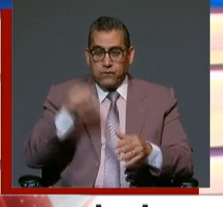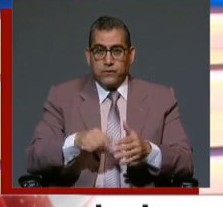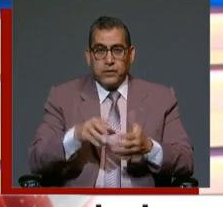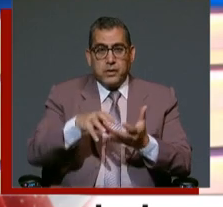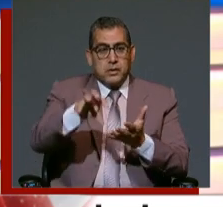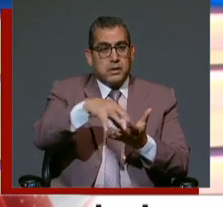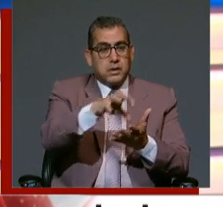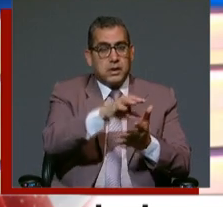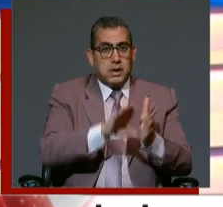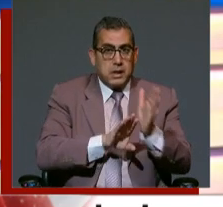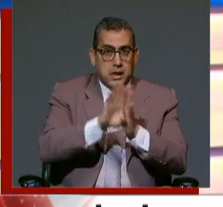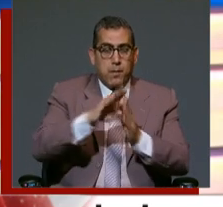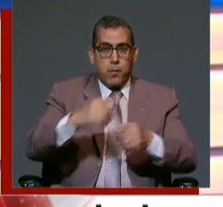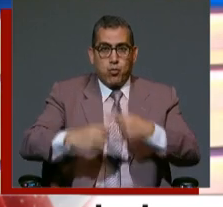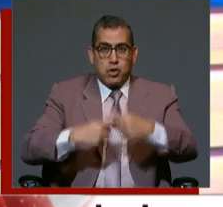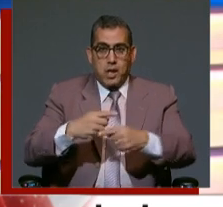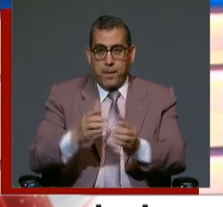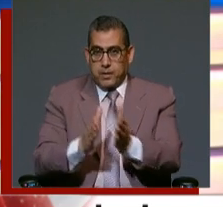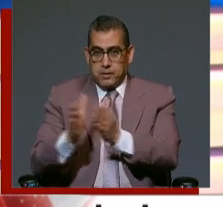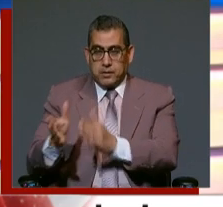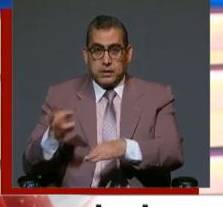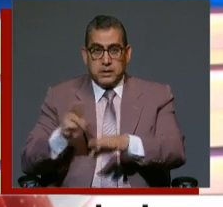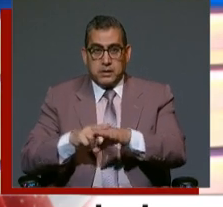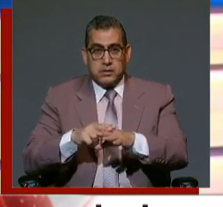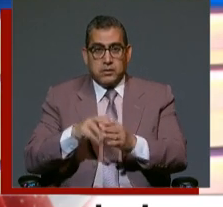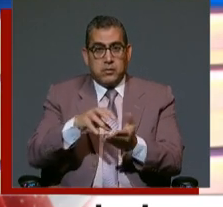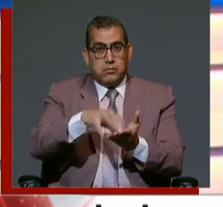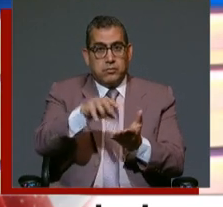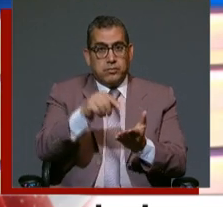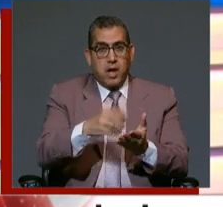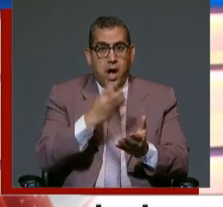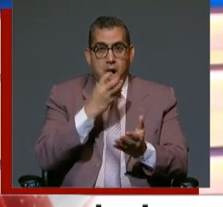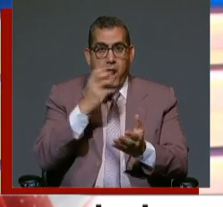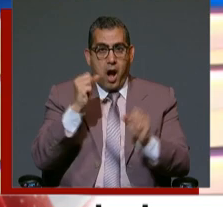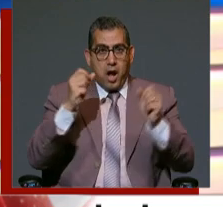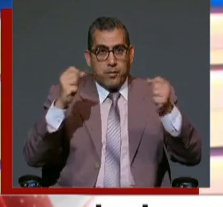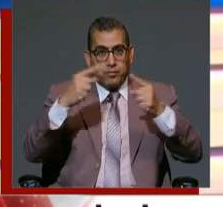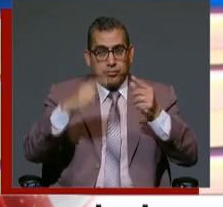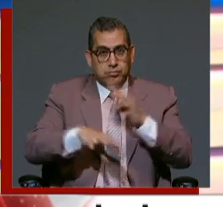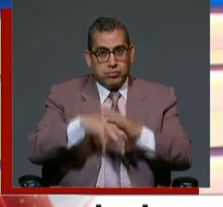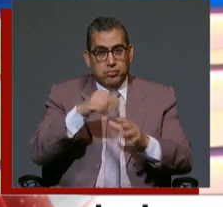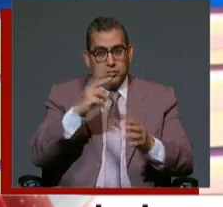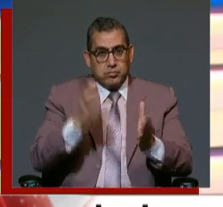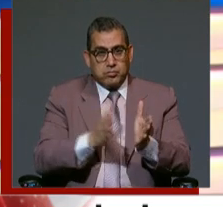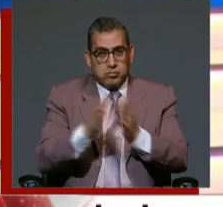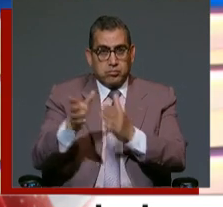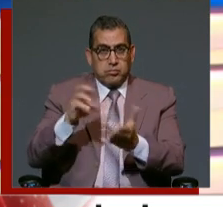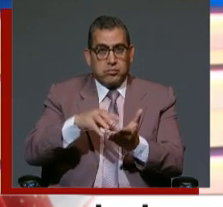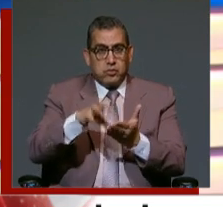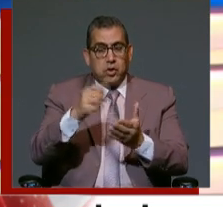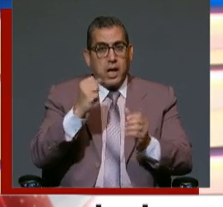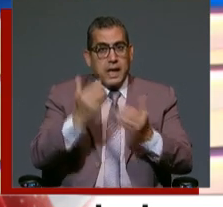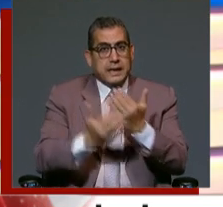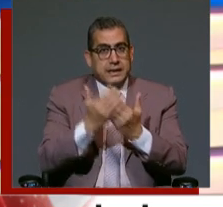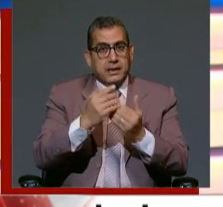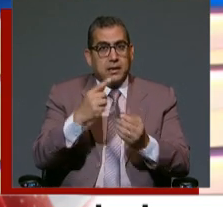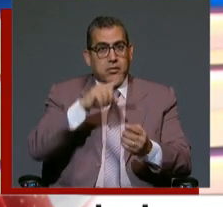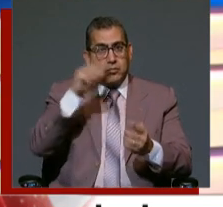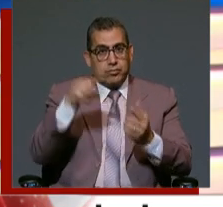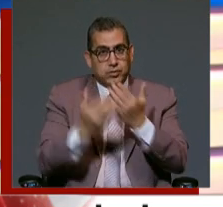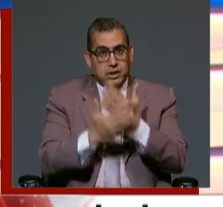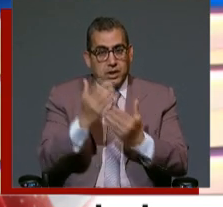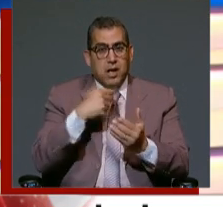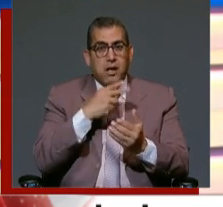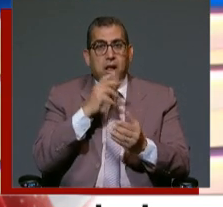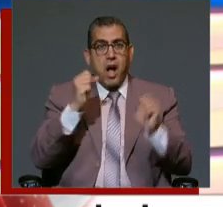التنمية المستدامة، إلى قطاعات الطاقة بمختلف الأشكال، الطاقة الجديدة والمتجددة، الطاقة